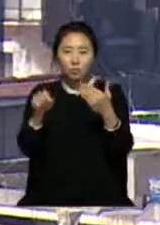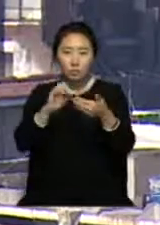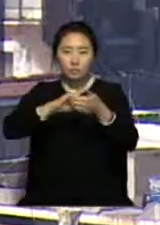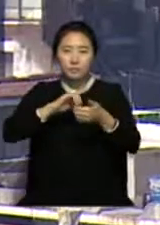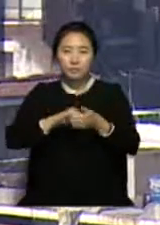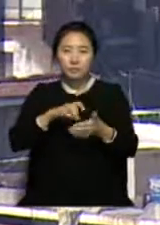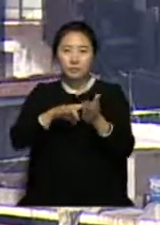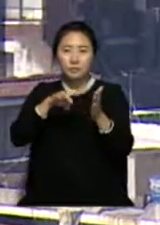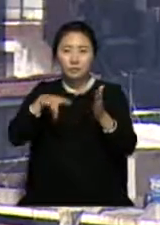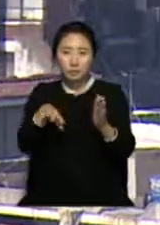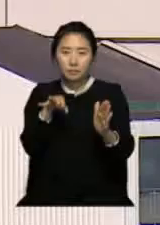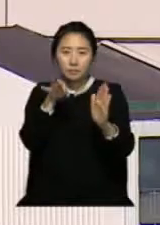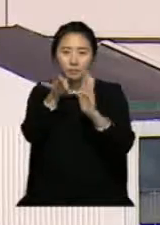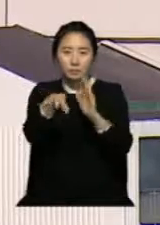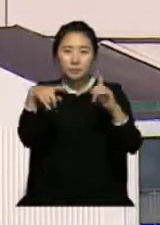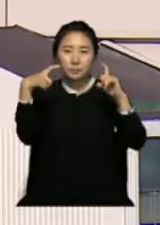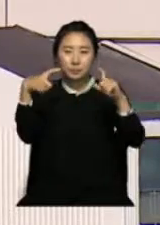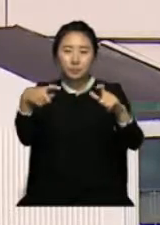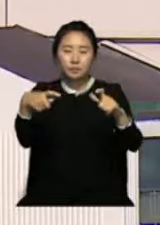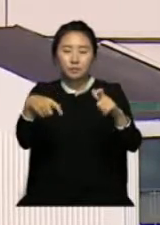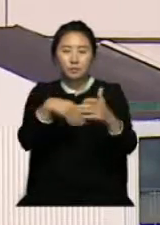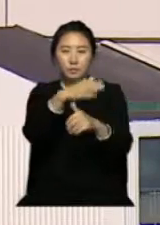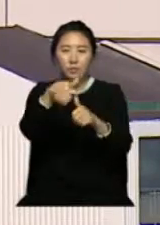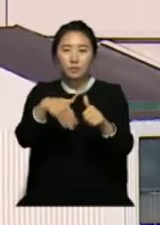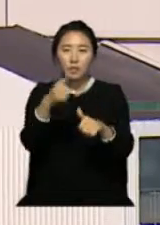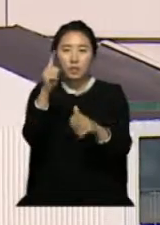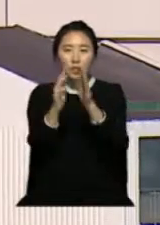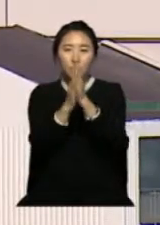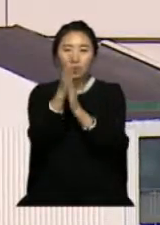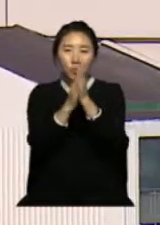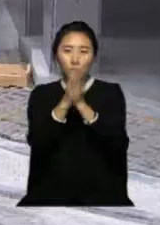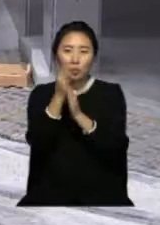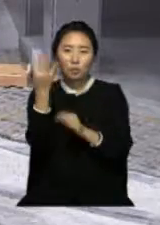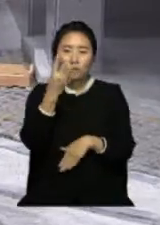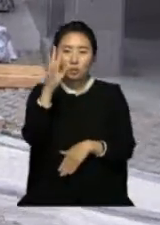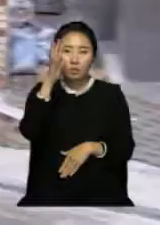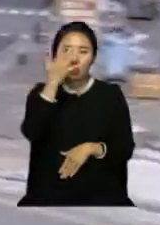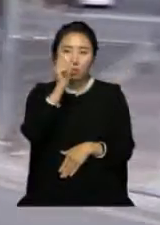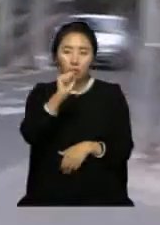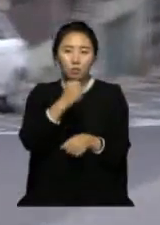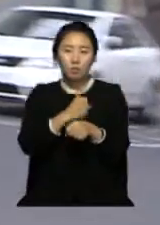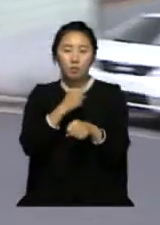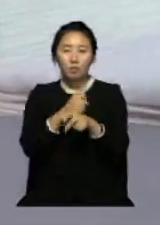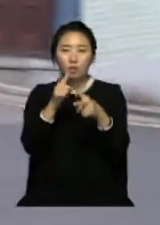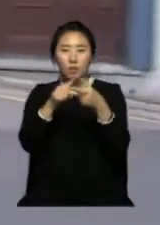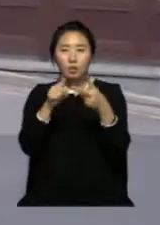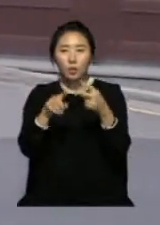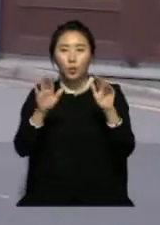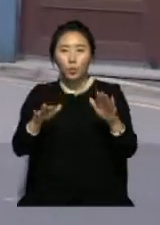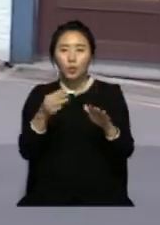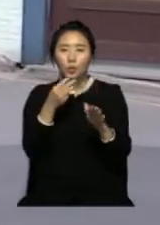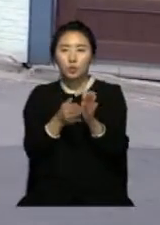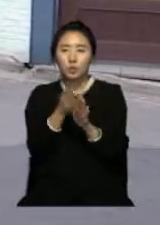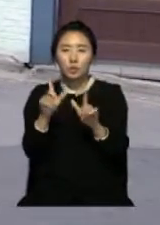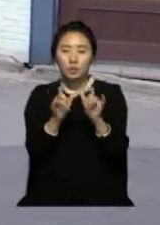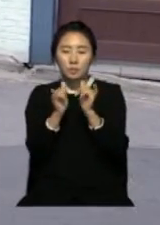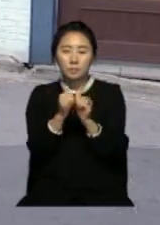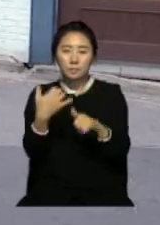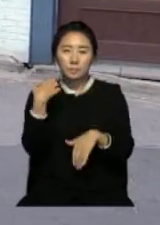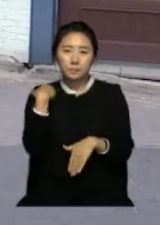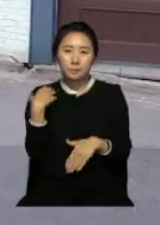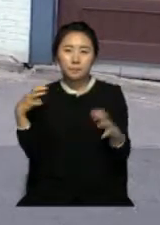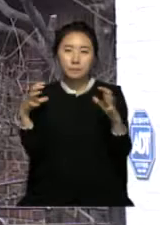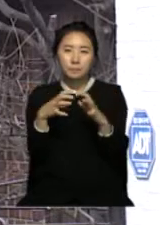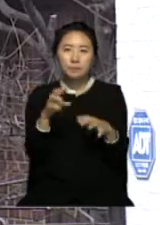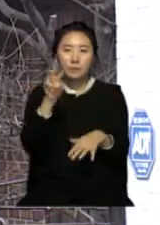재산세를 부가 했읍니다 부가 규모는 약 2조 4000억원 1기와 2기를 합쳐 올해 소시민이 부담할 재산세